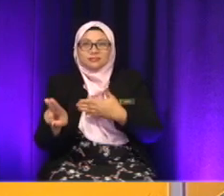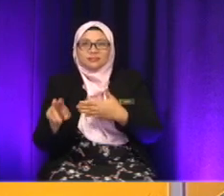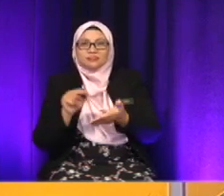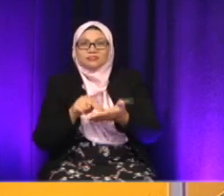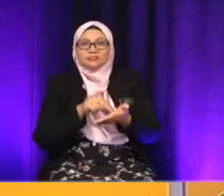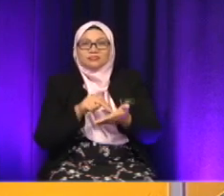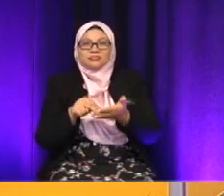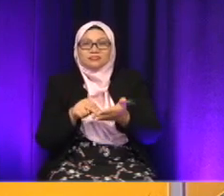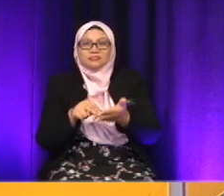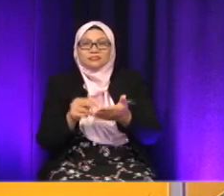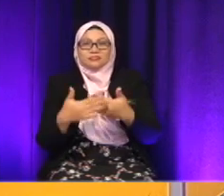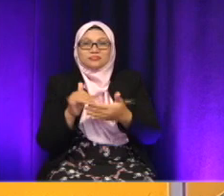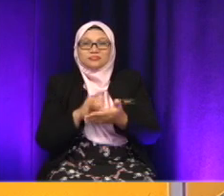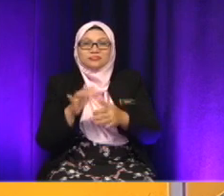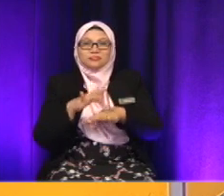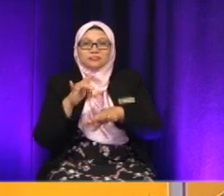Angeline